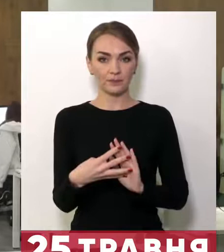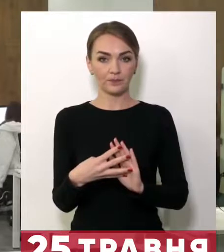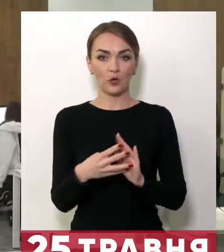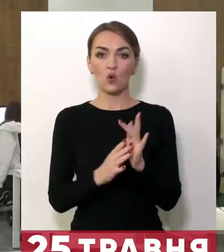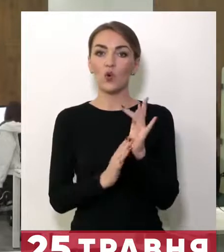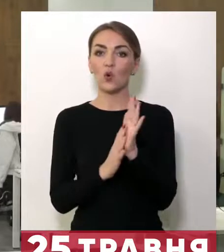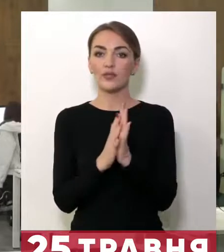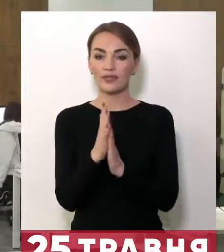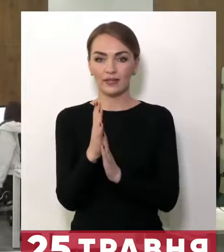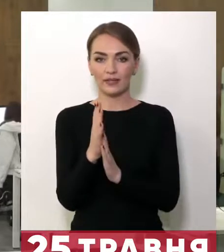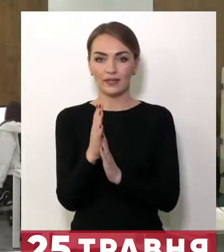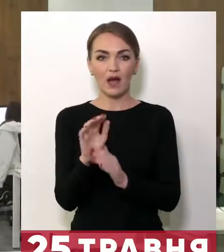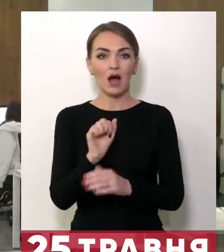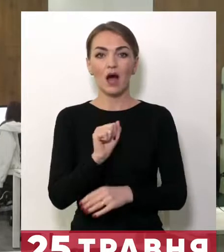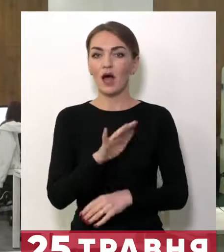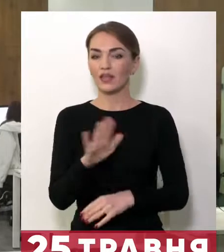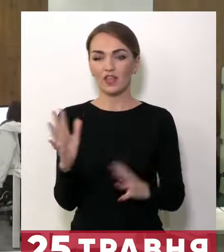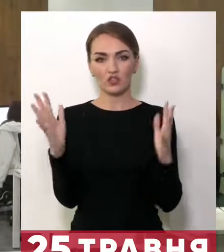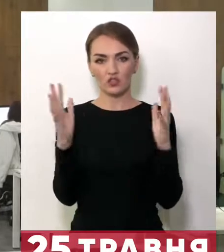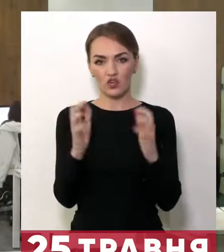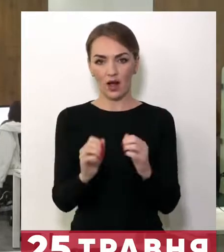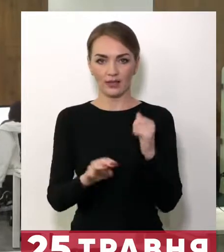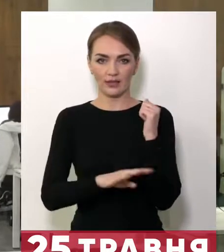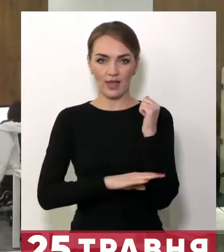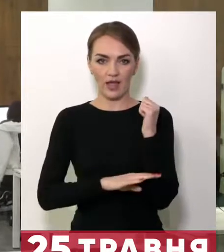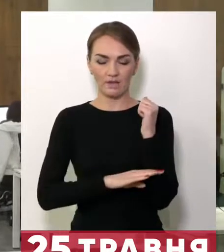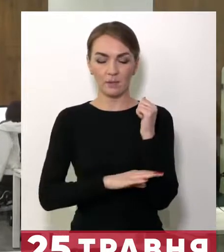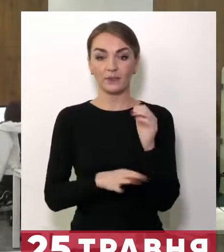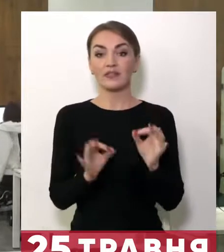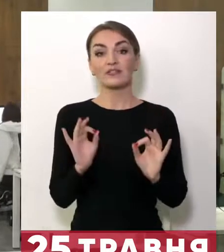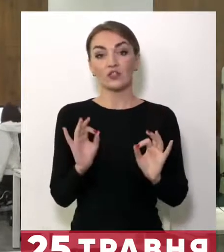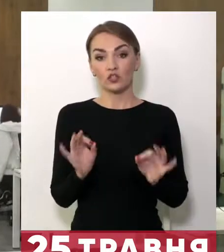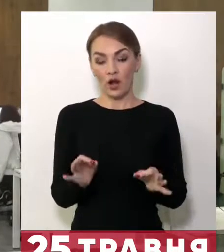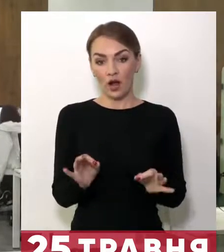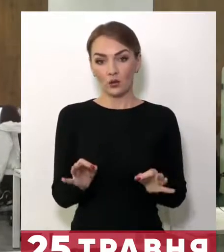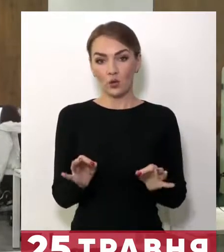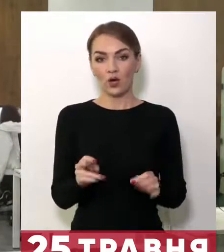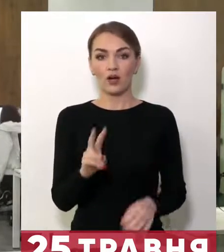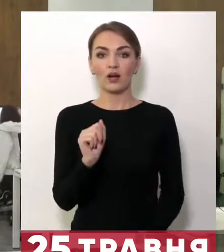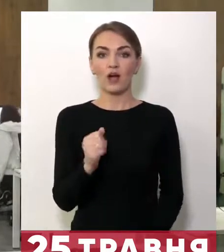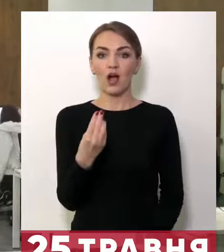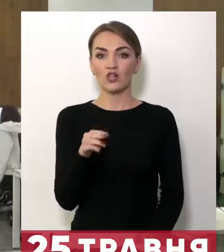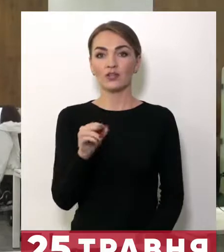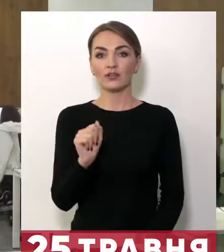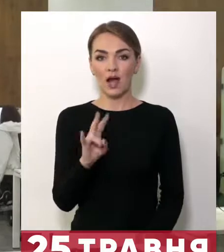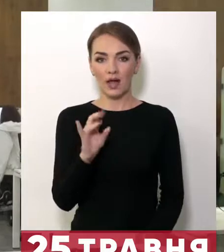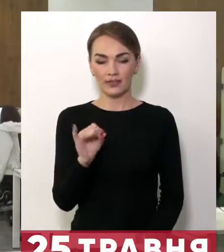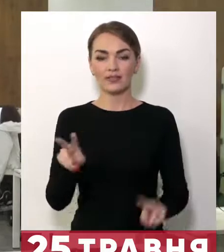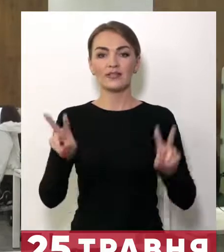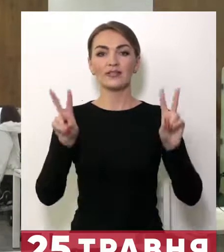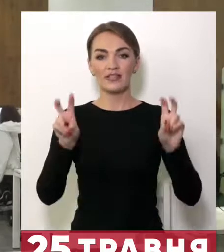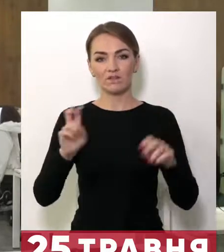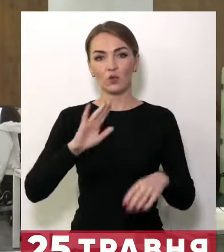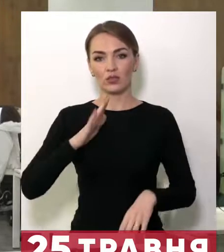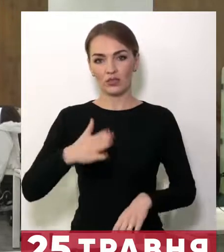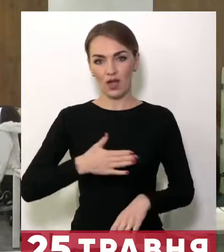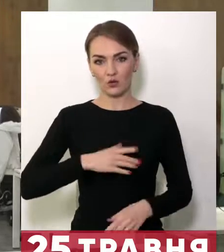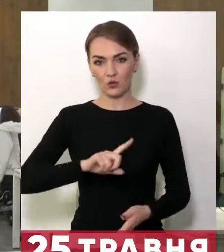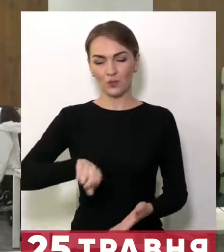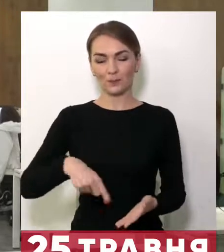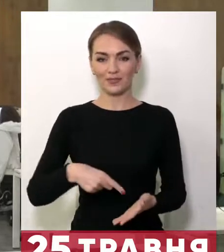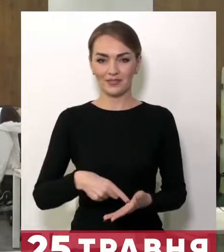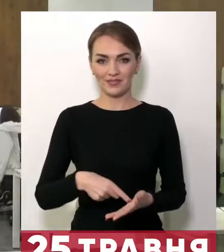249, росли, а не чахли дерева. Звичайно, каштани – символ нашого